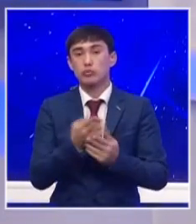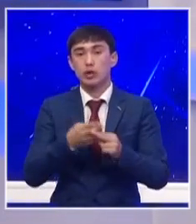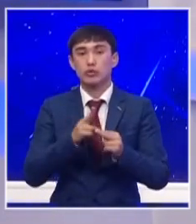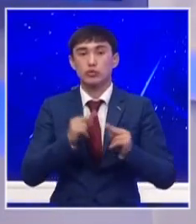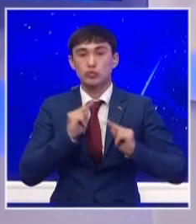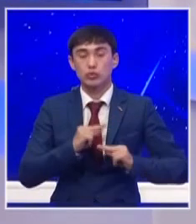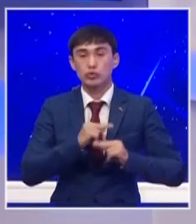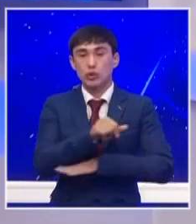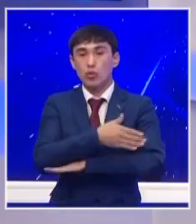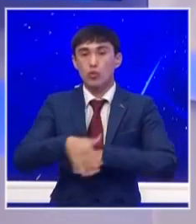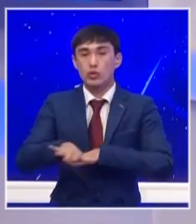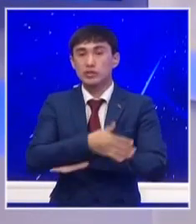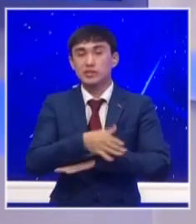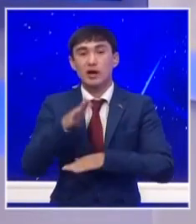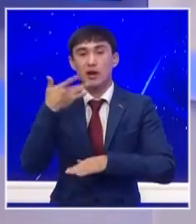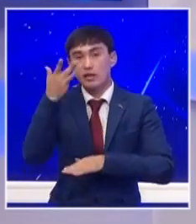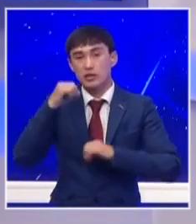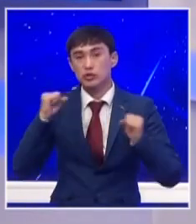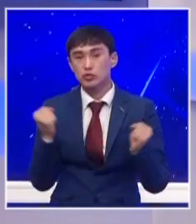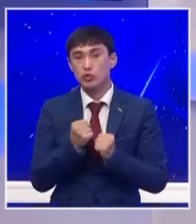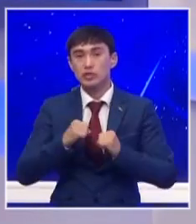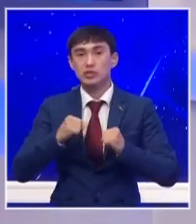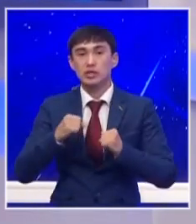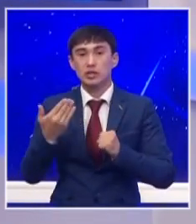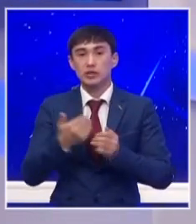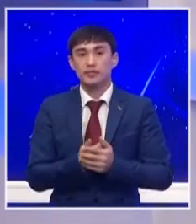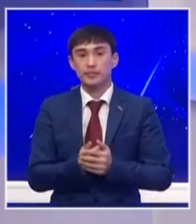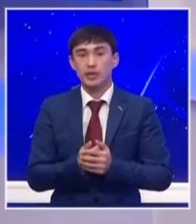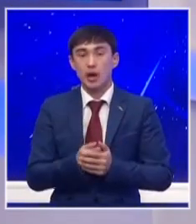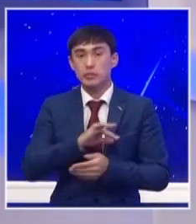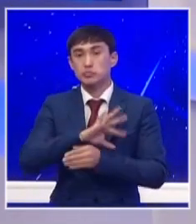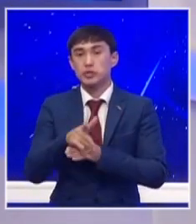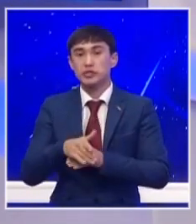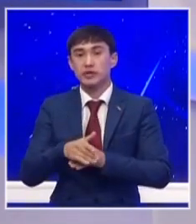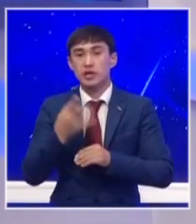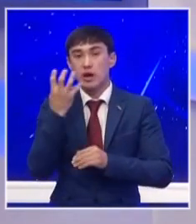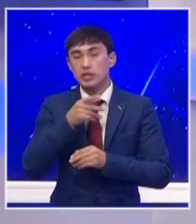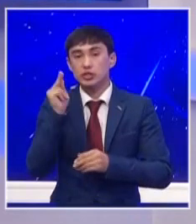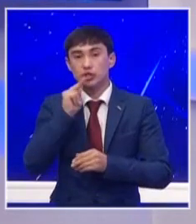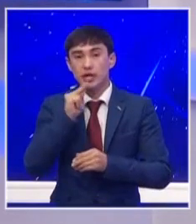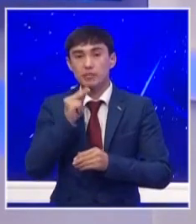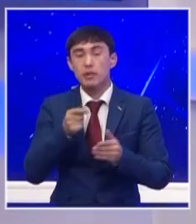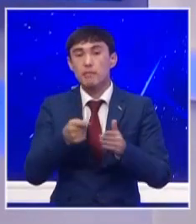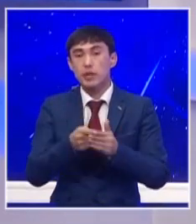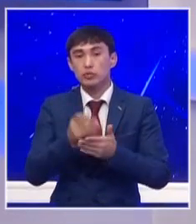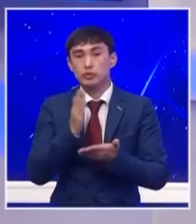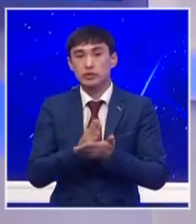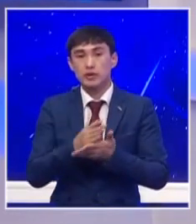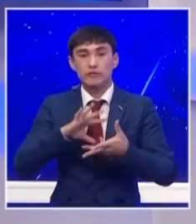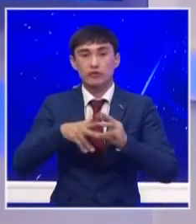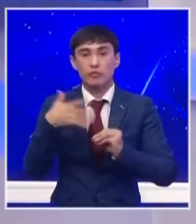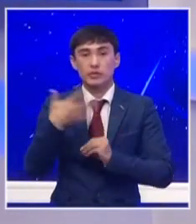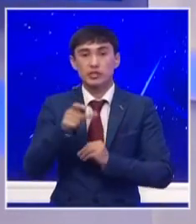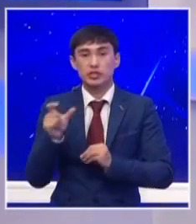служб которые трудятся на улицах в летний зной и зимнюю стужу их обеспечили горячими чаем и сытным перекуса всего